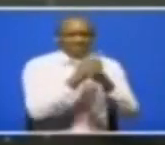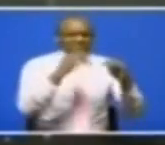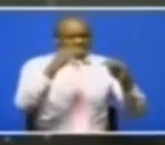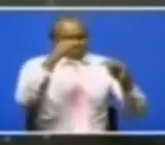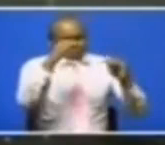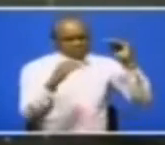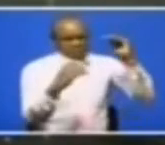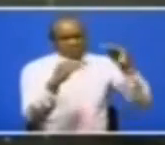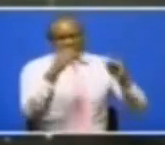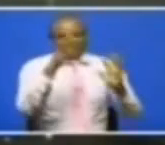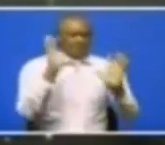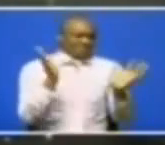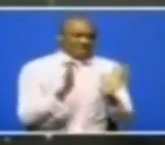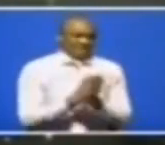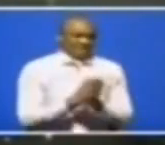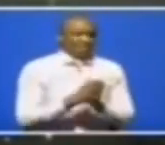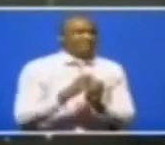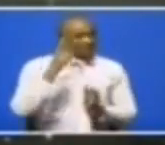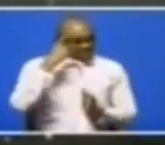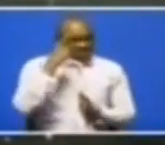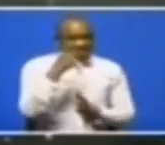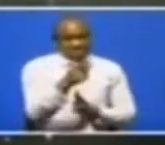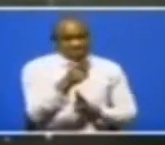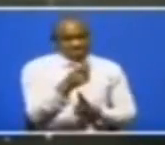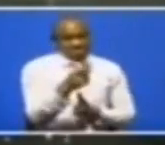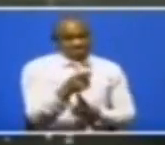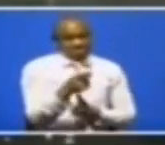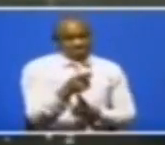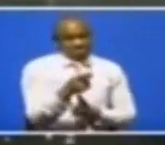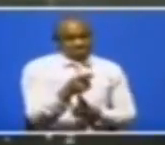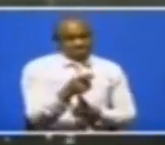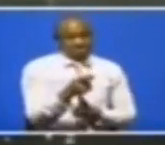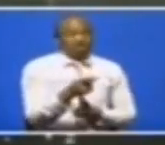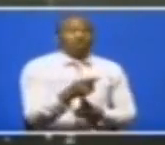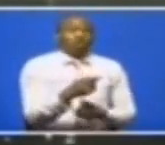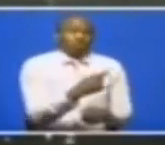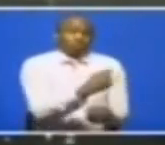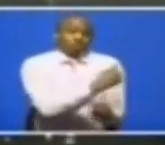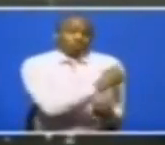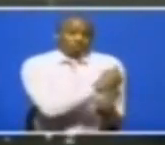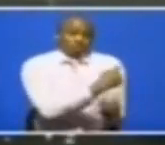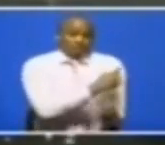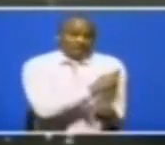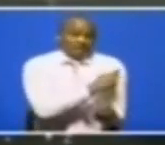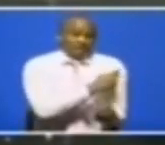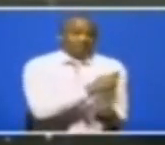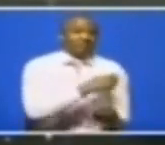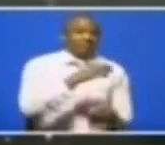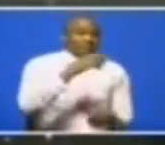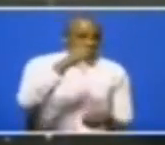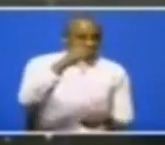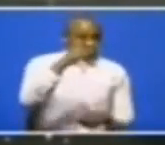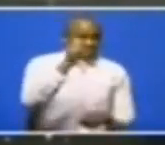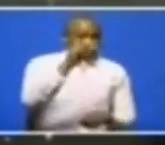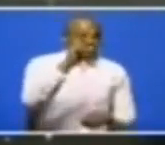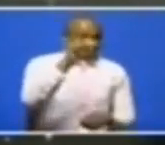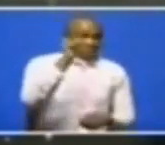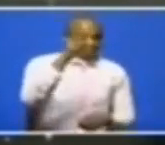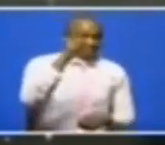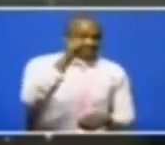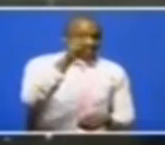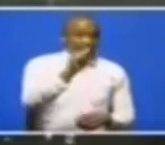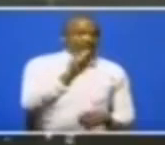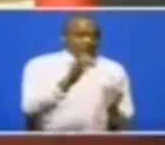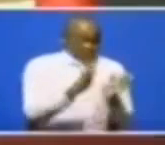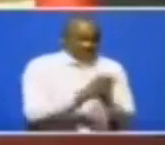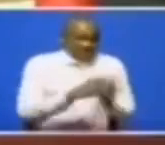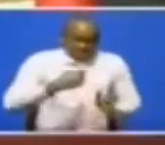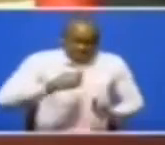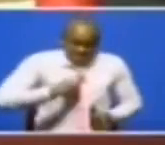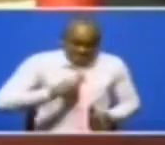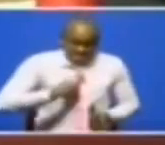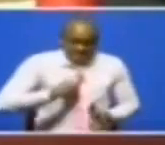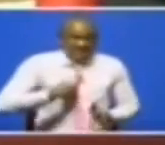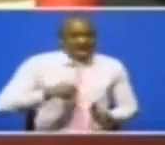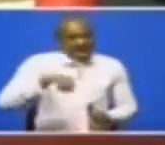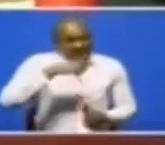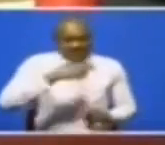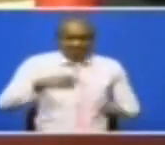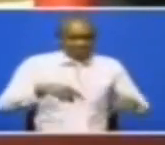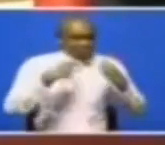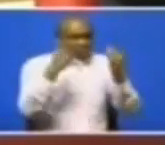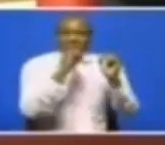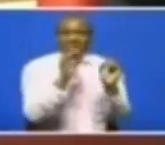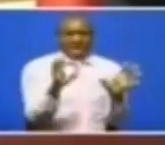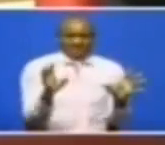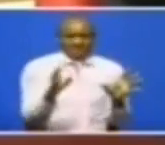rais mwenyewe, hasa kwa sababu Daktari Japheth Kavinga Kaluyu na mimi